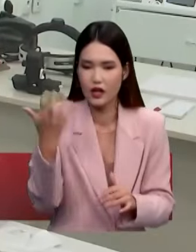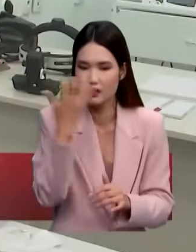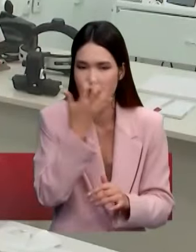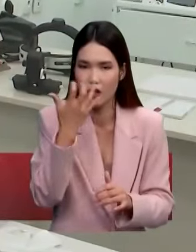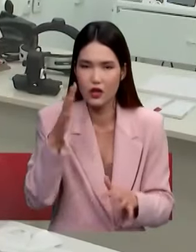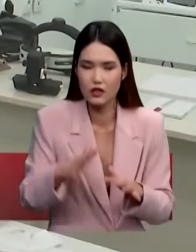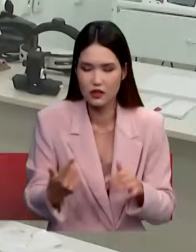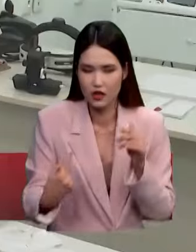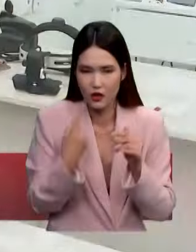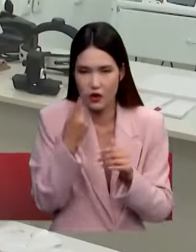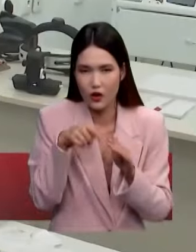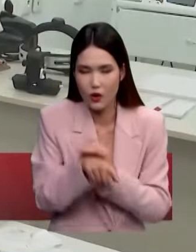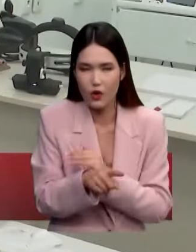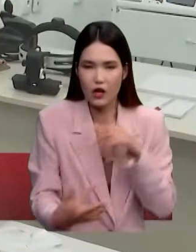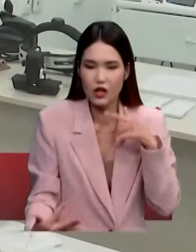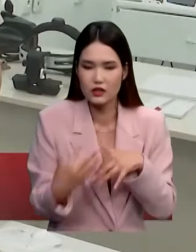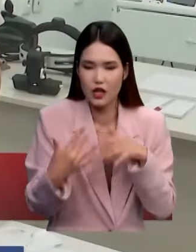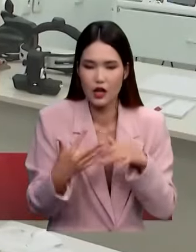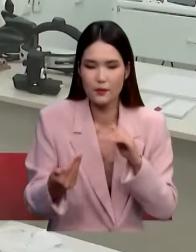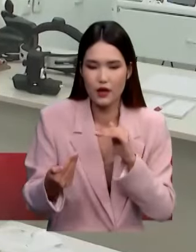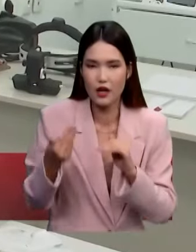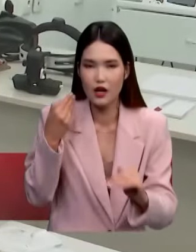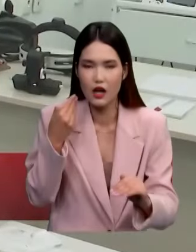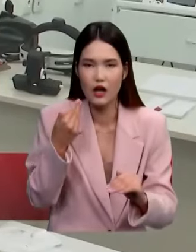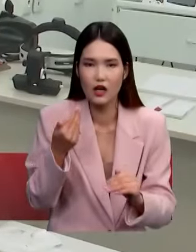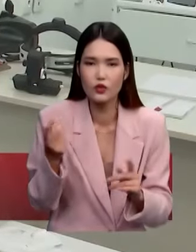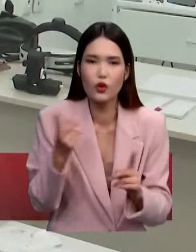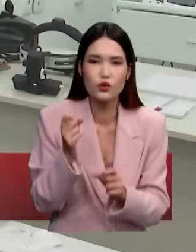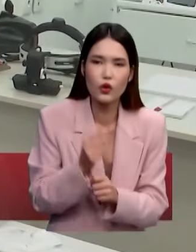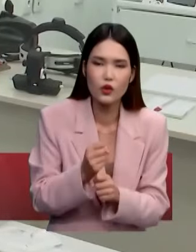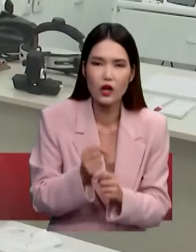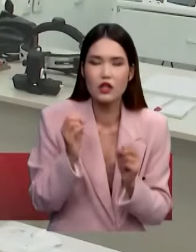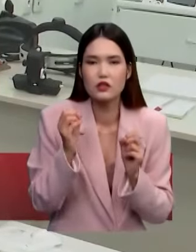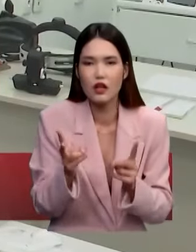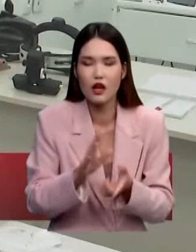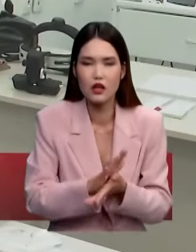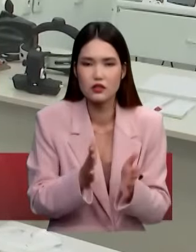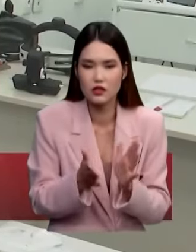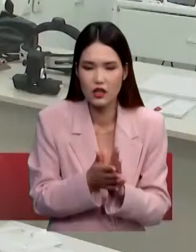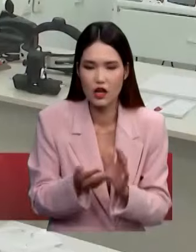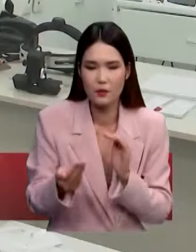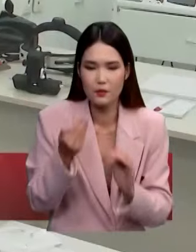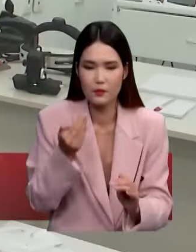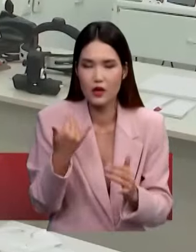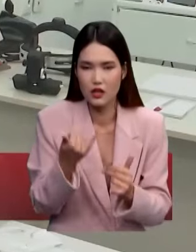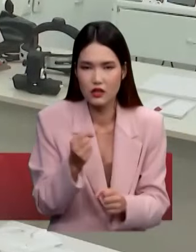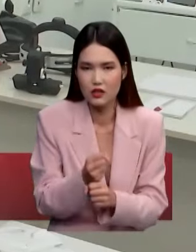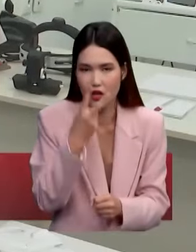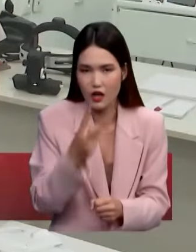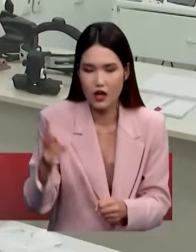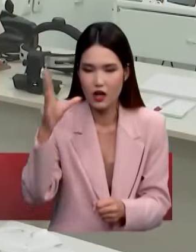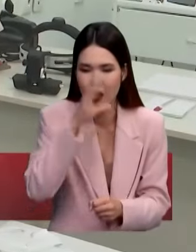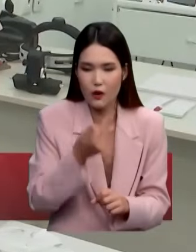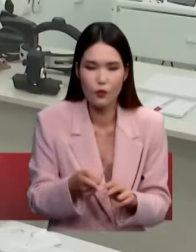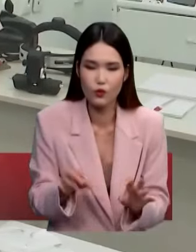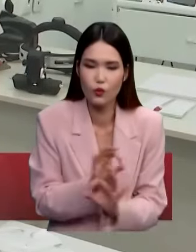ішіндегі сетчатканы полностью тамырлары не істеп жатыр, қалай болып жатыр. Сол үшін диагностика жасалу үшін